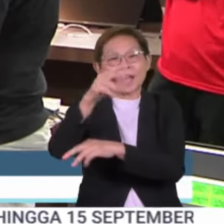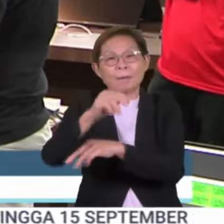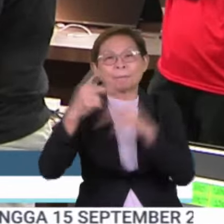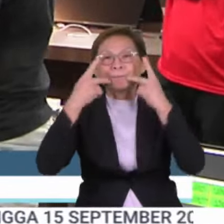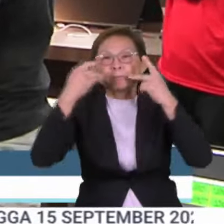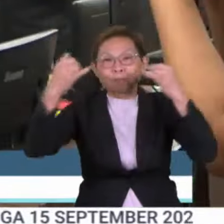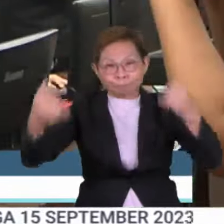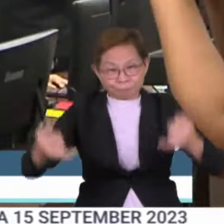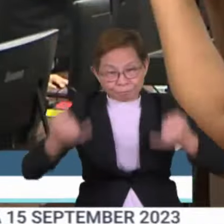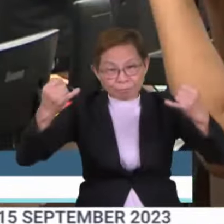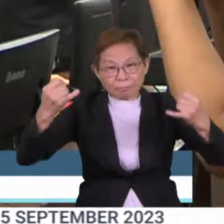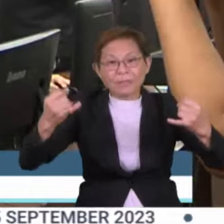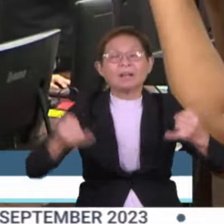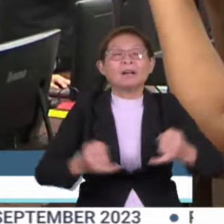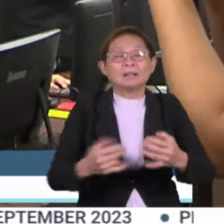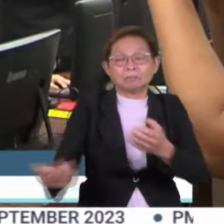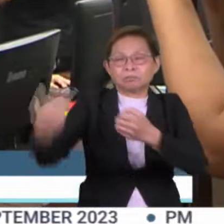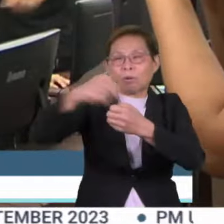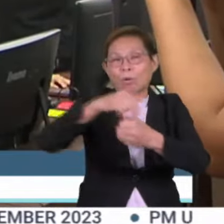bola